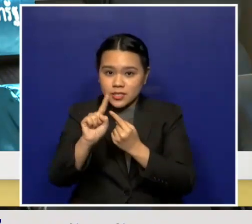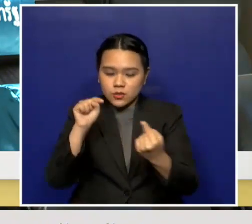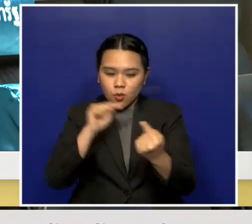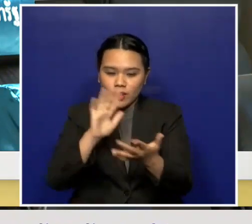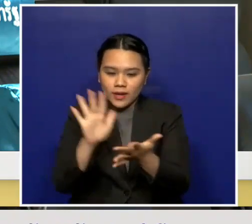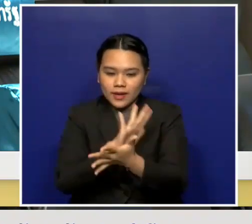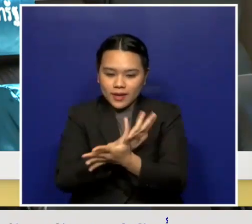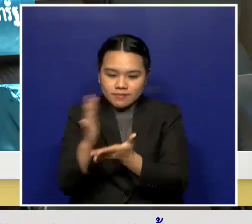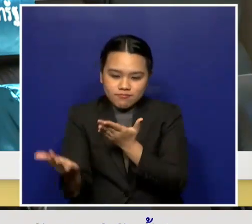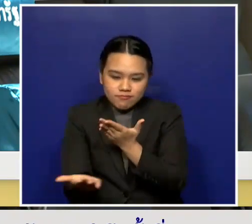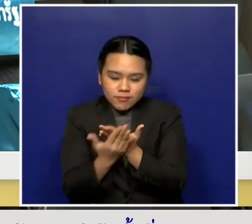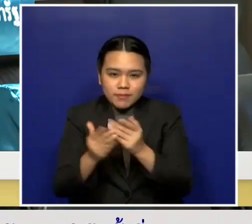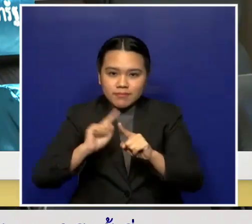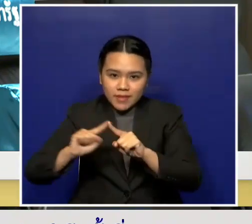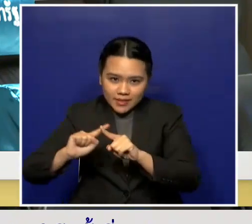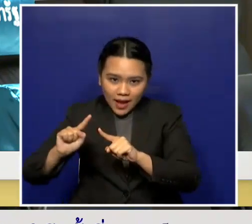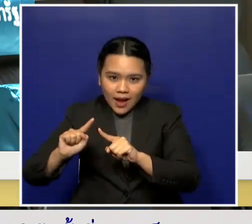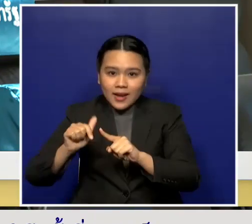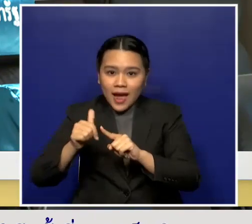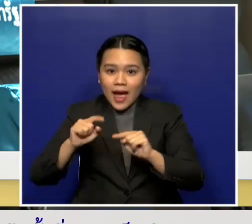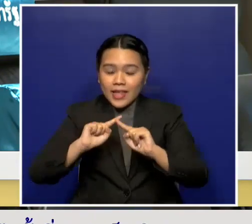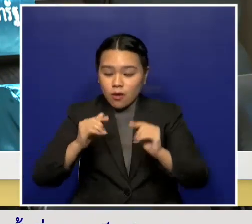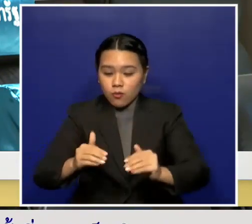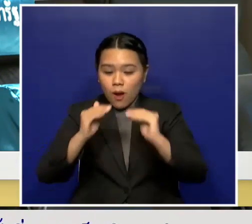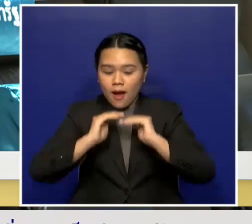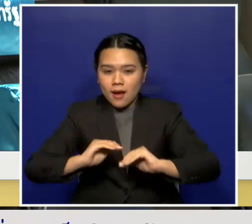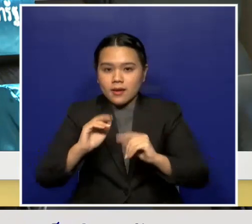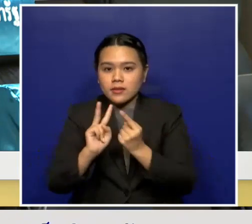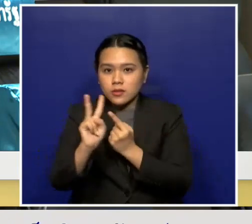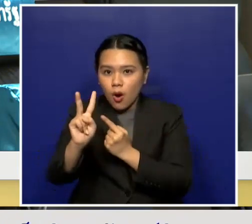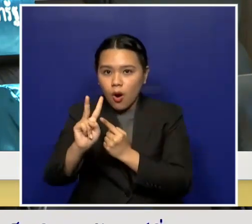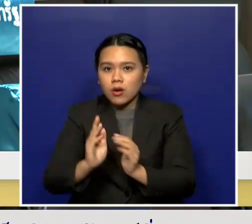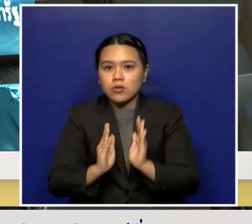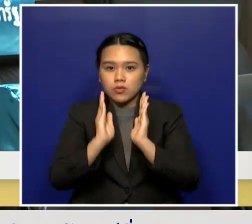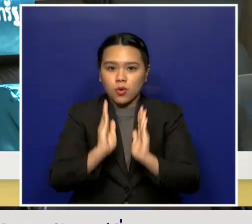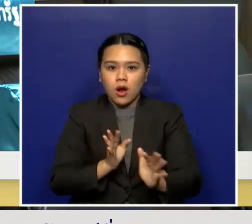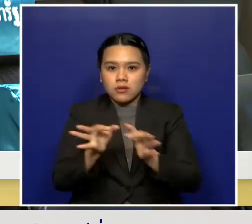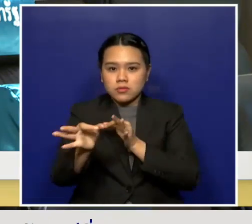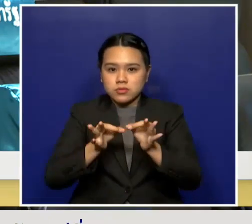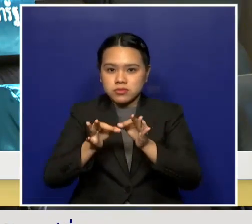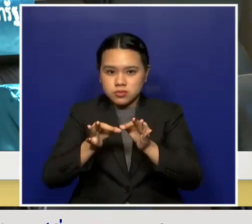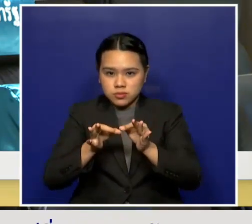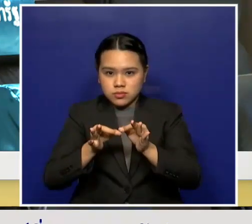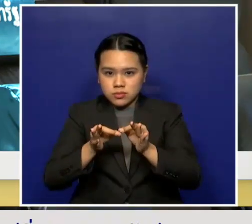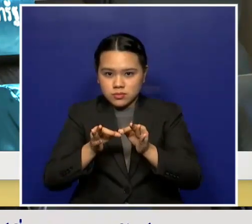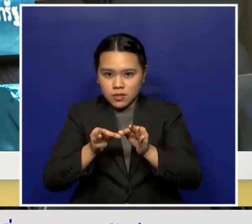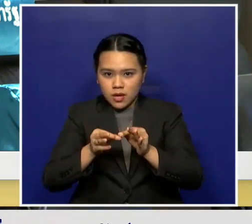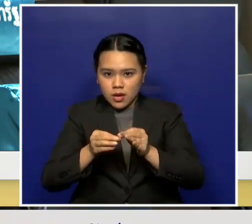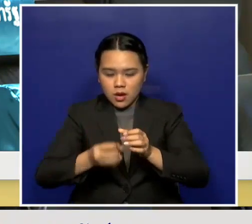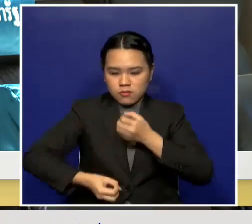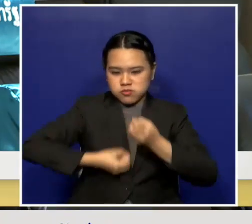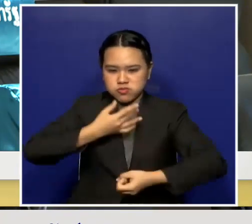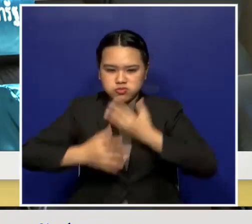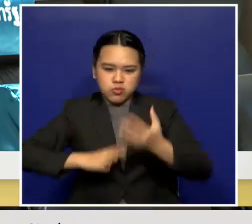ต่างๆมาแต่ไม่ได้ยกเว้นในวรรคที่2ซึ่งห้ามผู้อภิปรายแสดงกริยาหรือใช้วาจาอันไม่สุภาพ